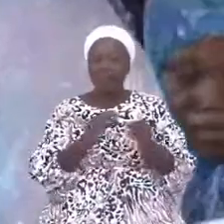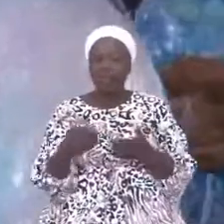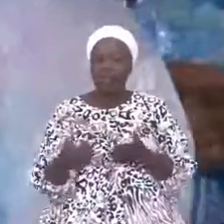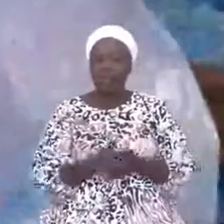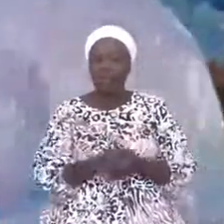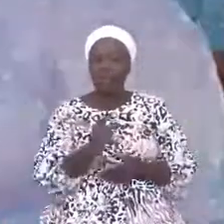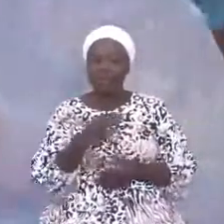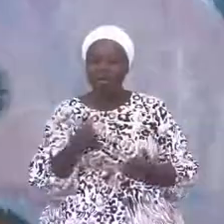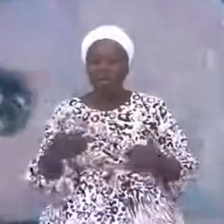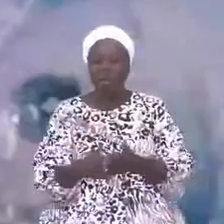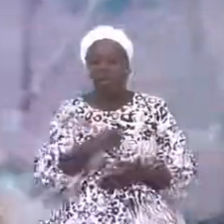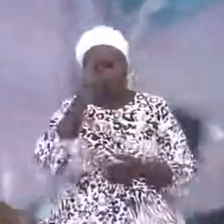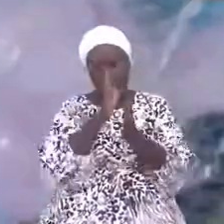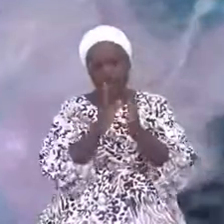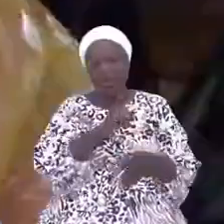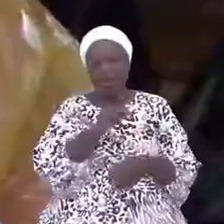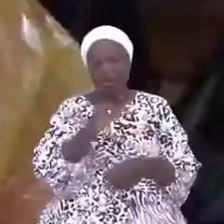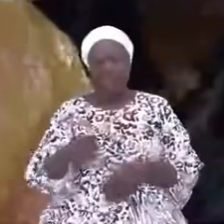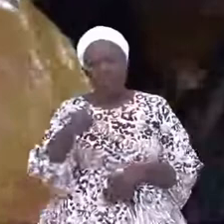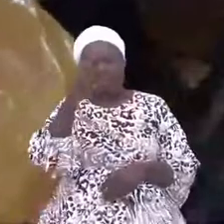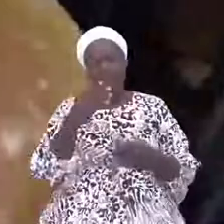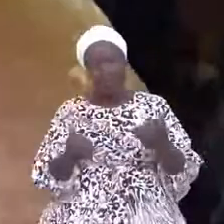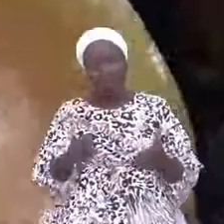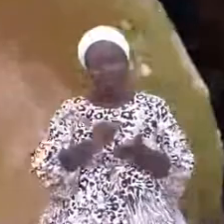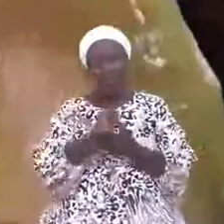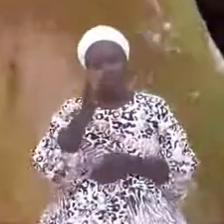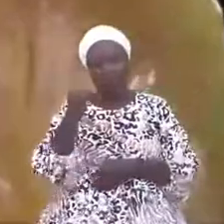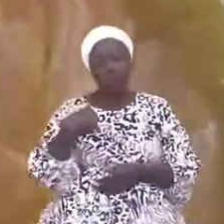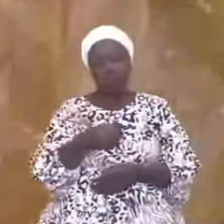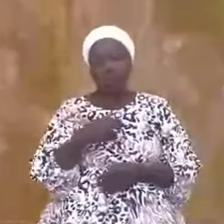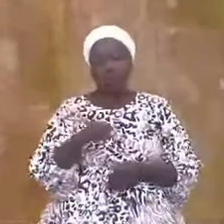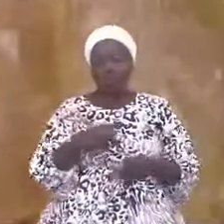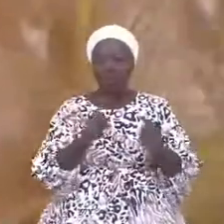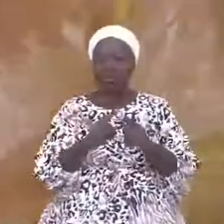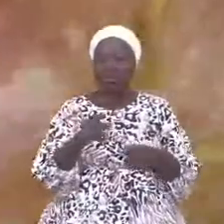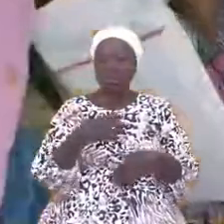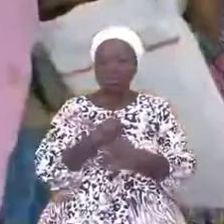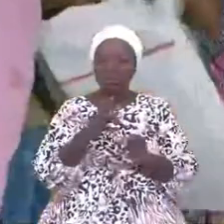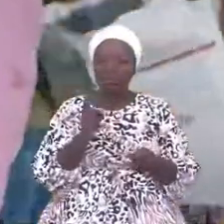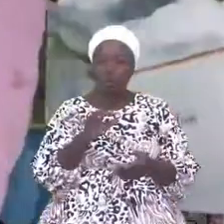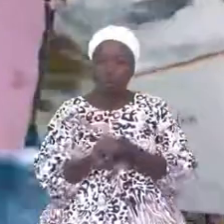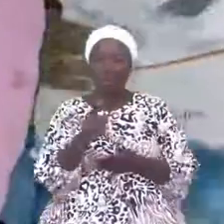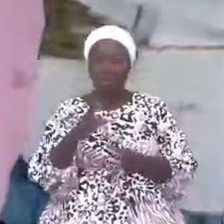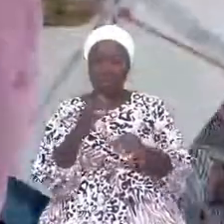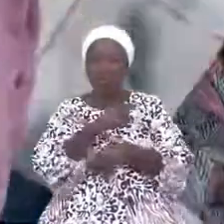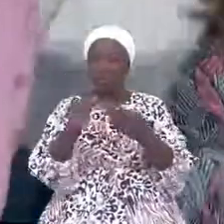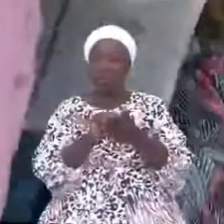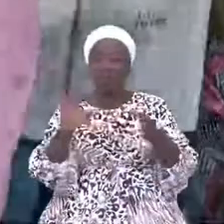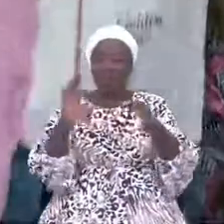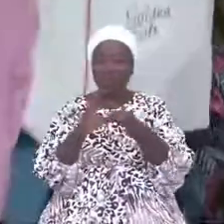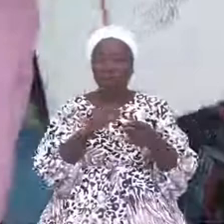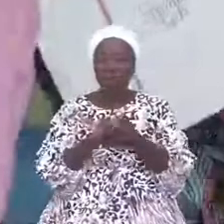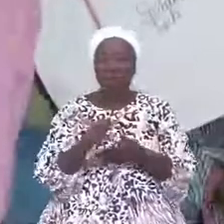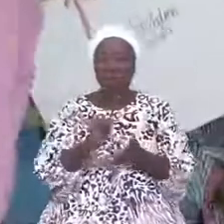développer dans le nouvel environnement, dans le monde où il est venu. Nous sommes maintenant nés dans la famille, dans le royaume de Dieu. Alors,